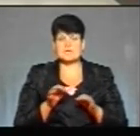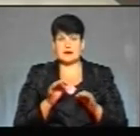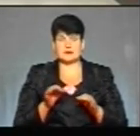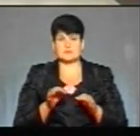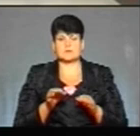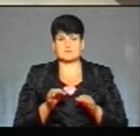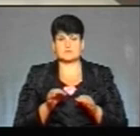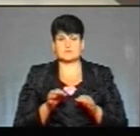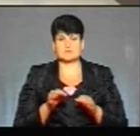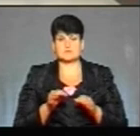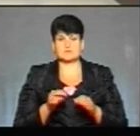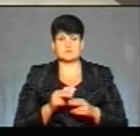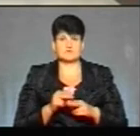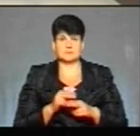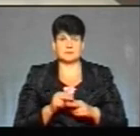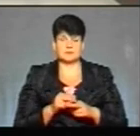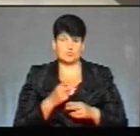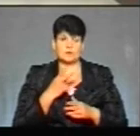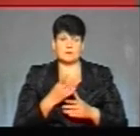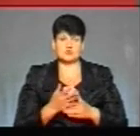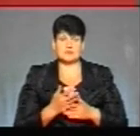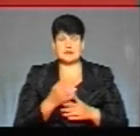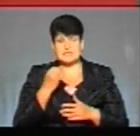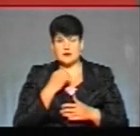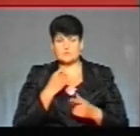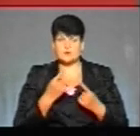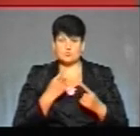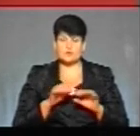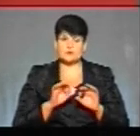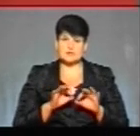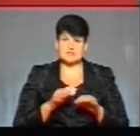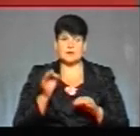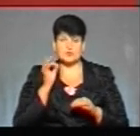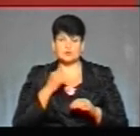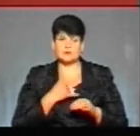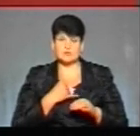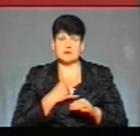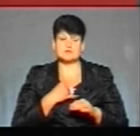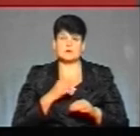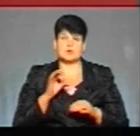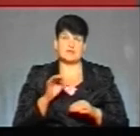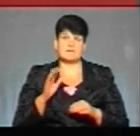але будемо бачити все в процесі. Дуже дякую вам за розмову та роз'яснення. Нагадую, що у нас в гостях був Олег Валов,